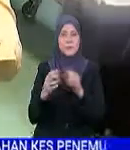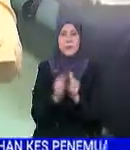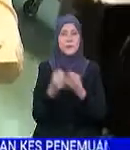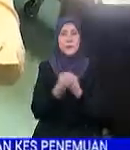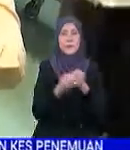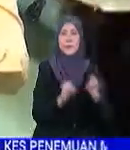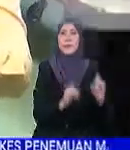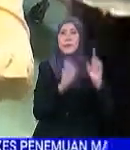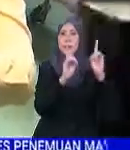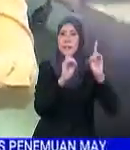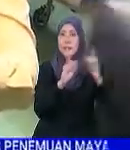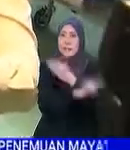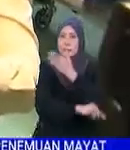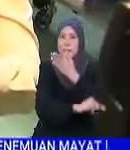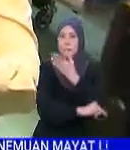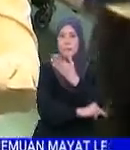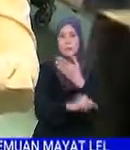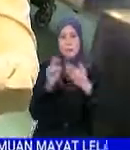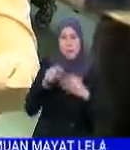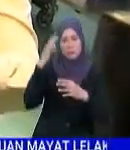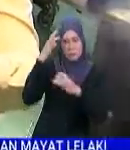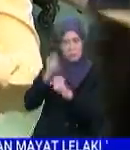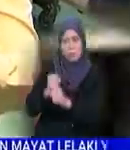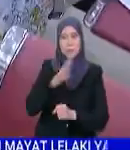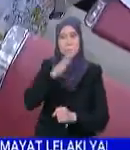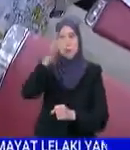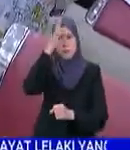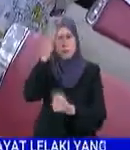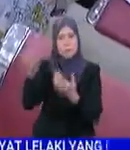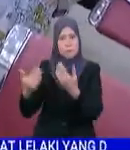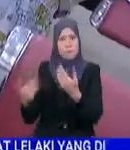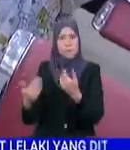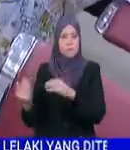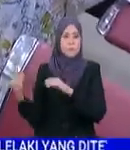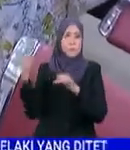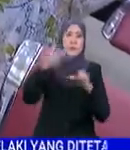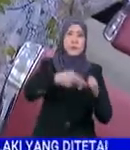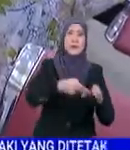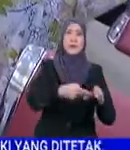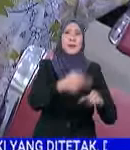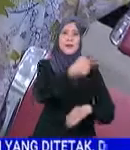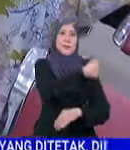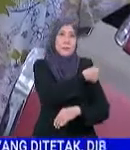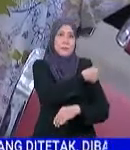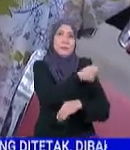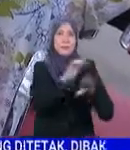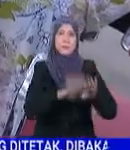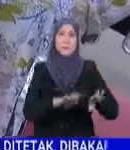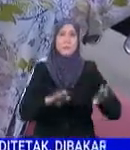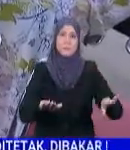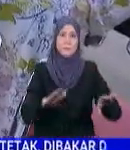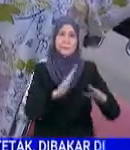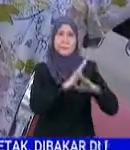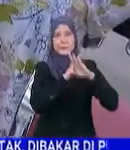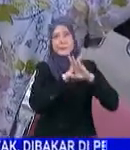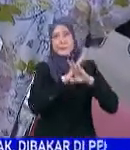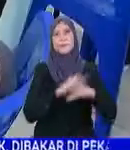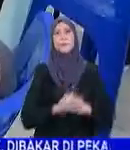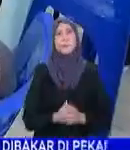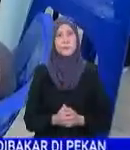jabatan pendidikan negeri bagi meyakinkan dibawah pot supaya bahwa anak mereka untuk menerima suntikan vaksin